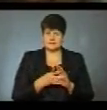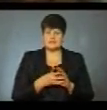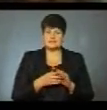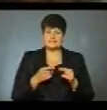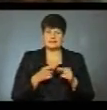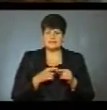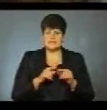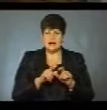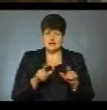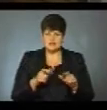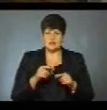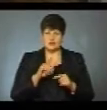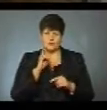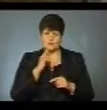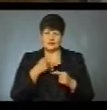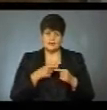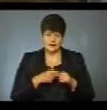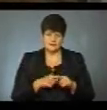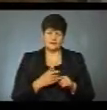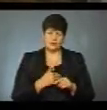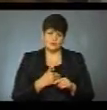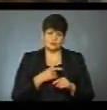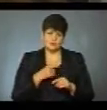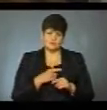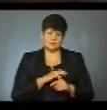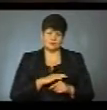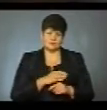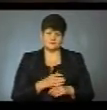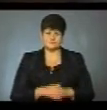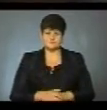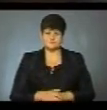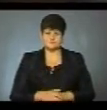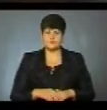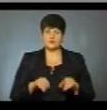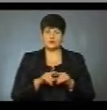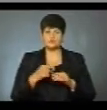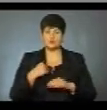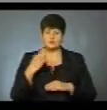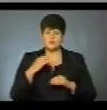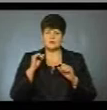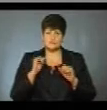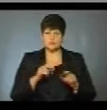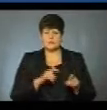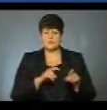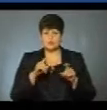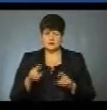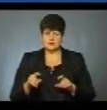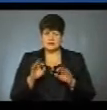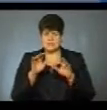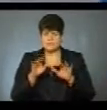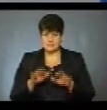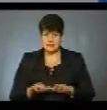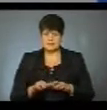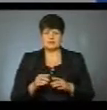техніків, тому що теж всі мої троє дітей є їхніми вихованцями. Також проголосувати можна, перейшовши за посиланням через